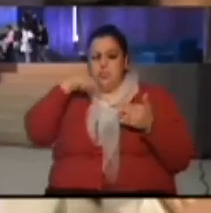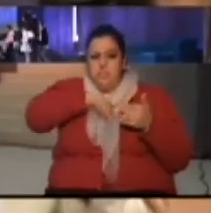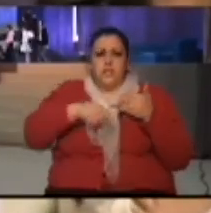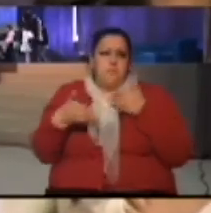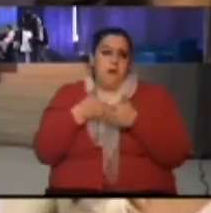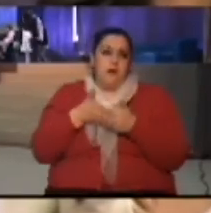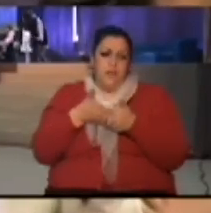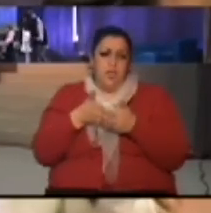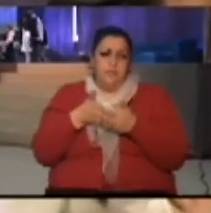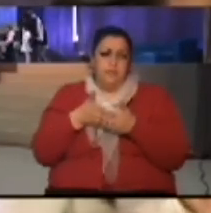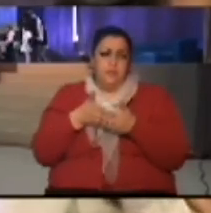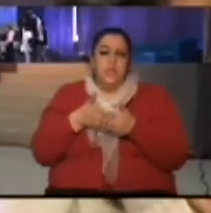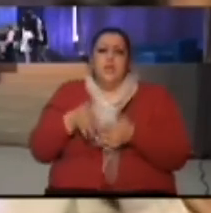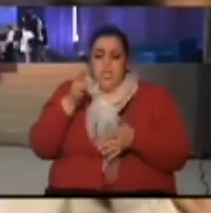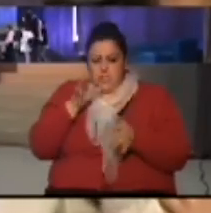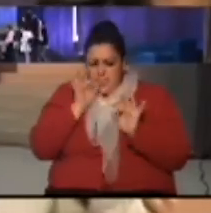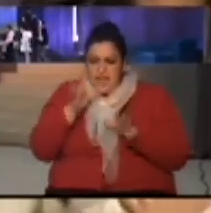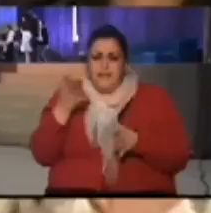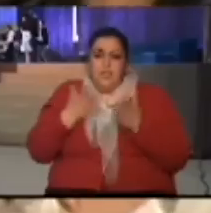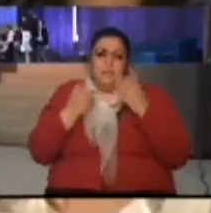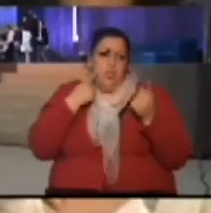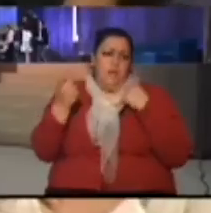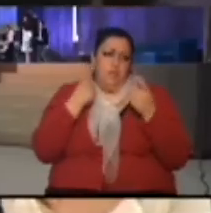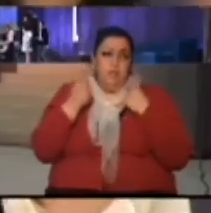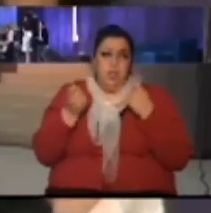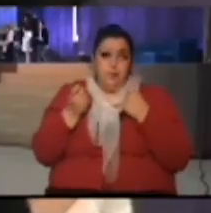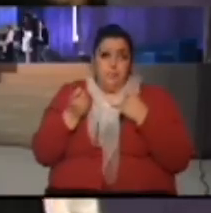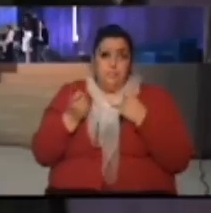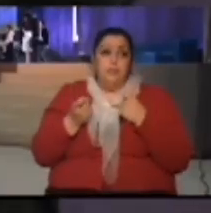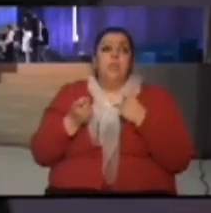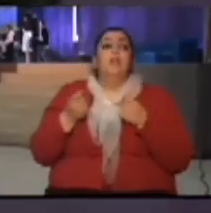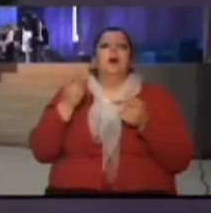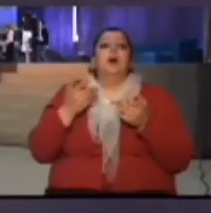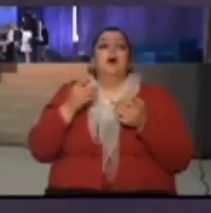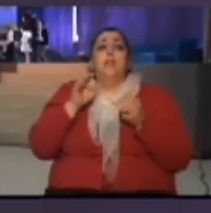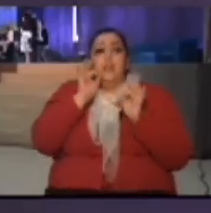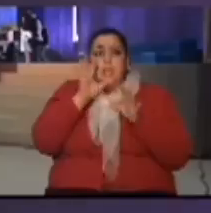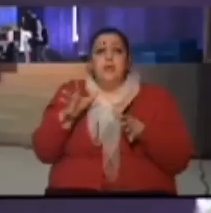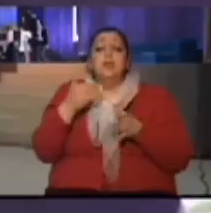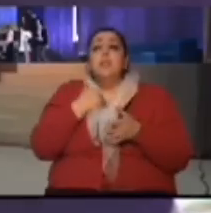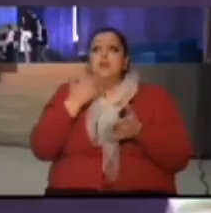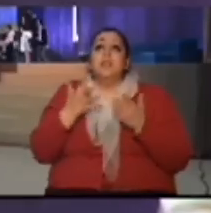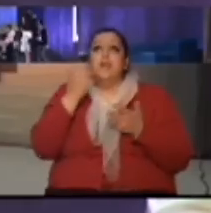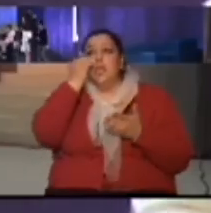եթե հայոյել ենք, ներիր եթե փորձել ենք հին կերպերով աշխարհային,